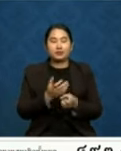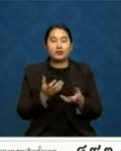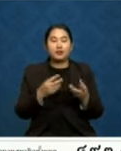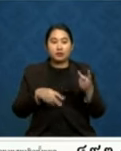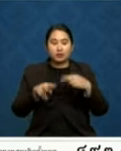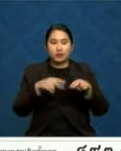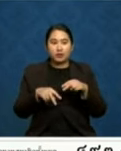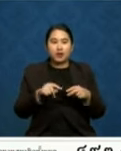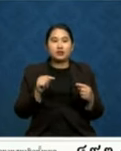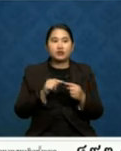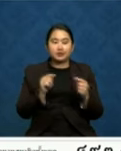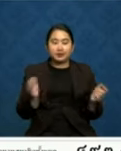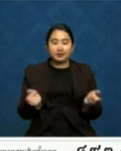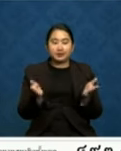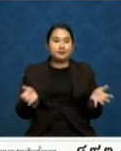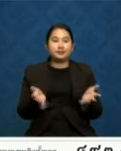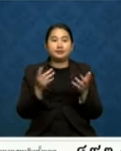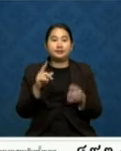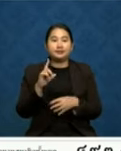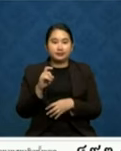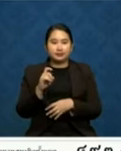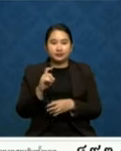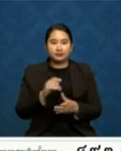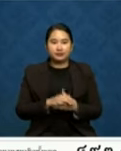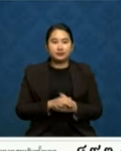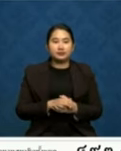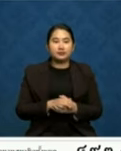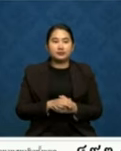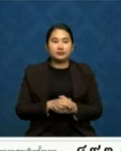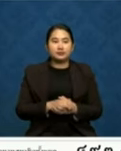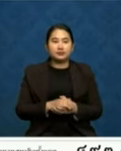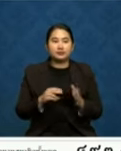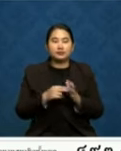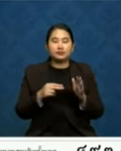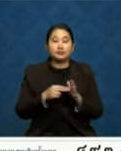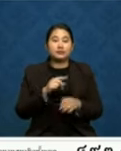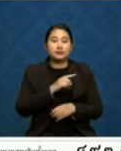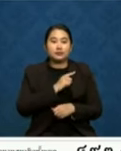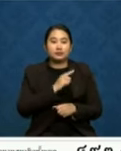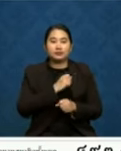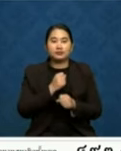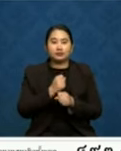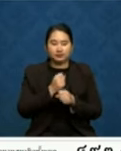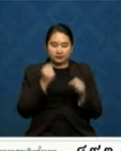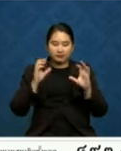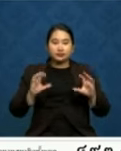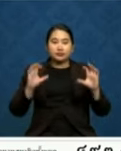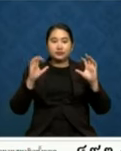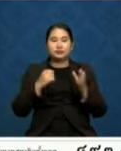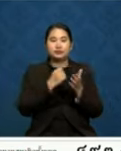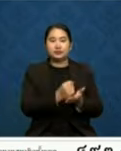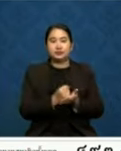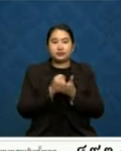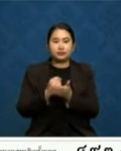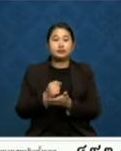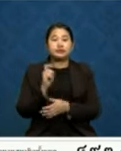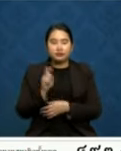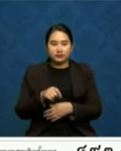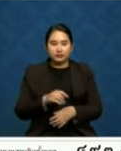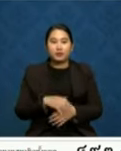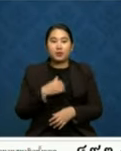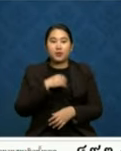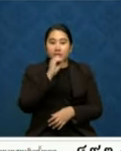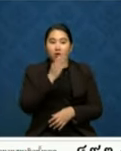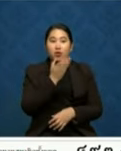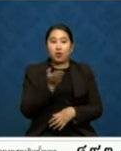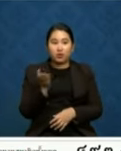ารถจะส่งน้ำให้เขาได้ตามที่ได้เคยบอกกันไว้เนี่ยนั่นก็เป็นหน้าที่ของทางรัฐบาลที่ต้องช่วยเหลือเพราะฉะนั้นเนี่ยผมเองขอเรียก